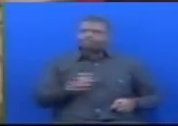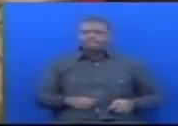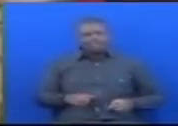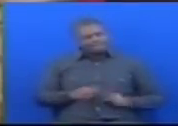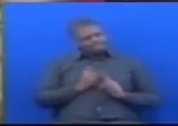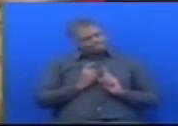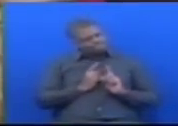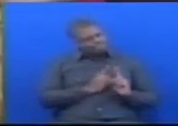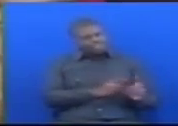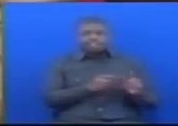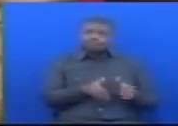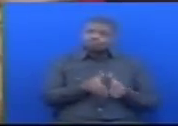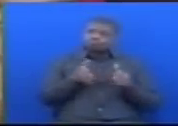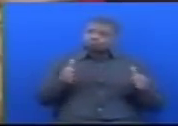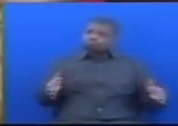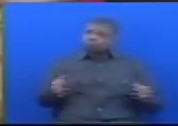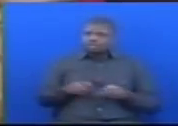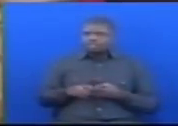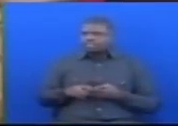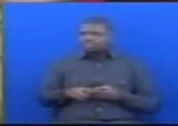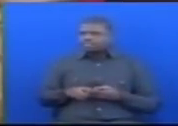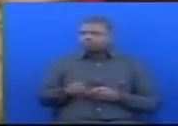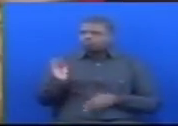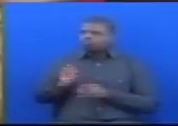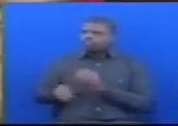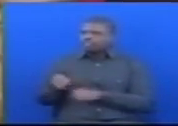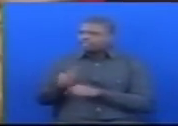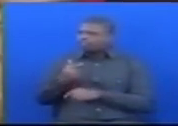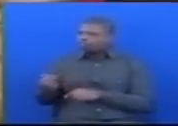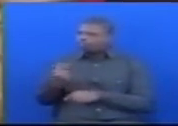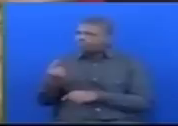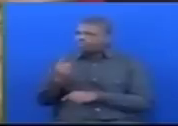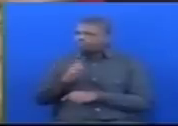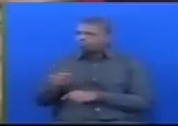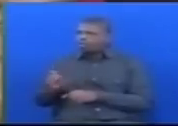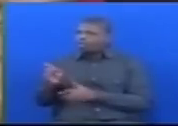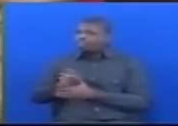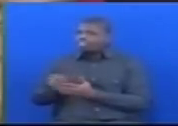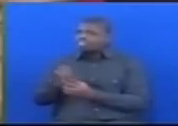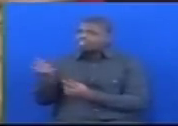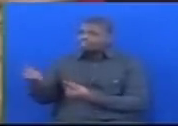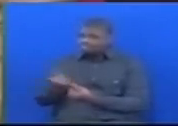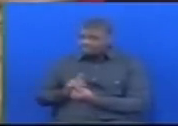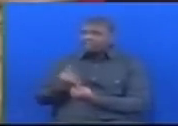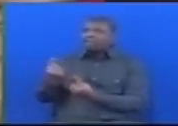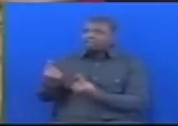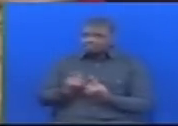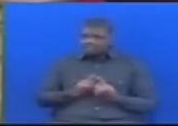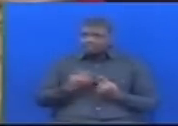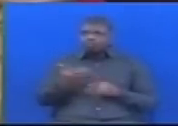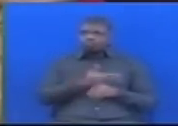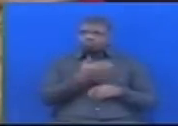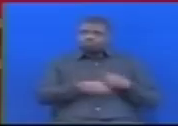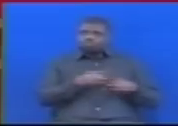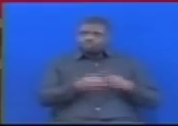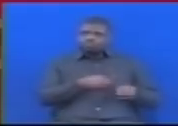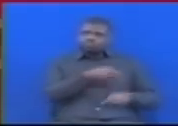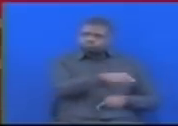Amekuwa mfuatiliaji mkubwa sana, si kuchangia tu bungeni lakini hata ofisini amekuwa akija mara kwa mara kuhusu swala zima la mradi